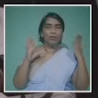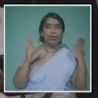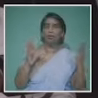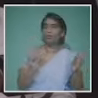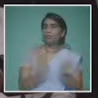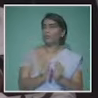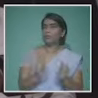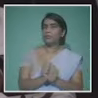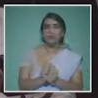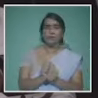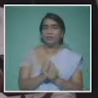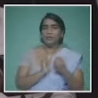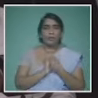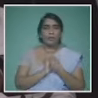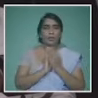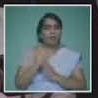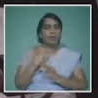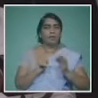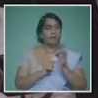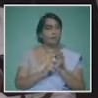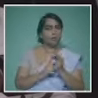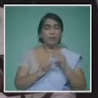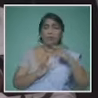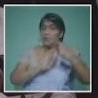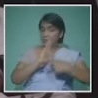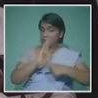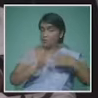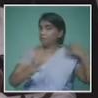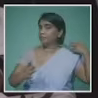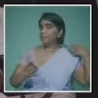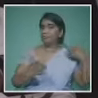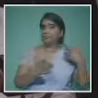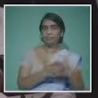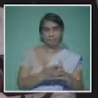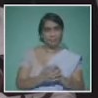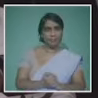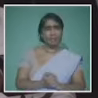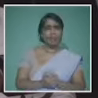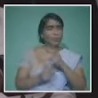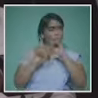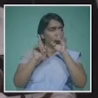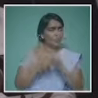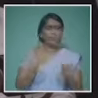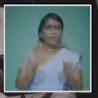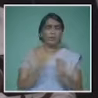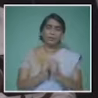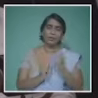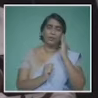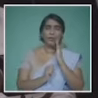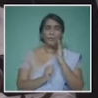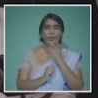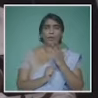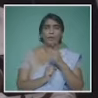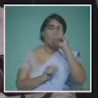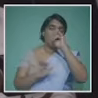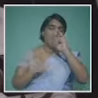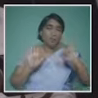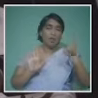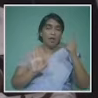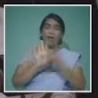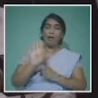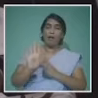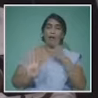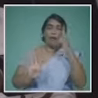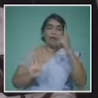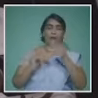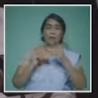ගරු මූලාසනාරණ මන්ත්‍රීතුමනි ශ්‍රී ලංකා ඉතිහාසයේ මේ වගේ දේවල් සාමාන්‍යයෙන් නම් මාස 6ක් අවුරුද්දක් යනවා.